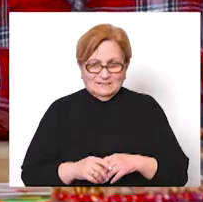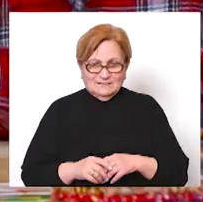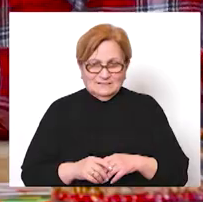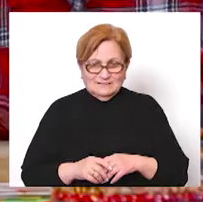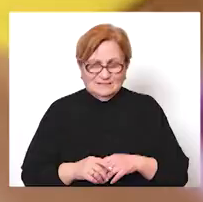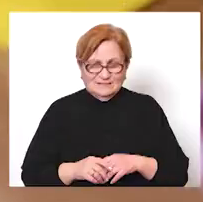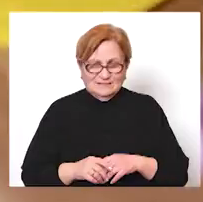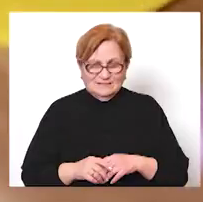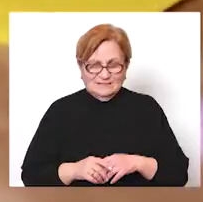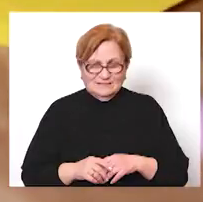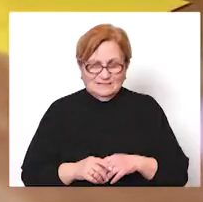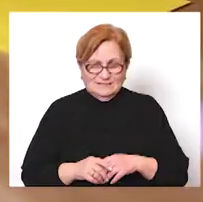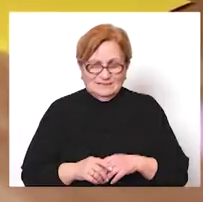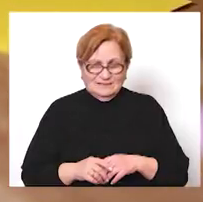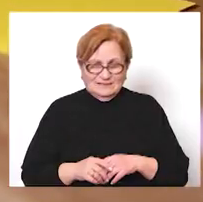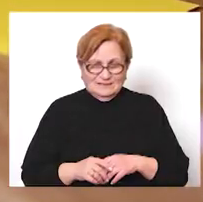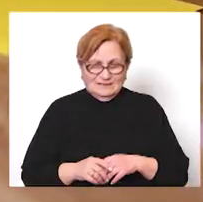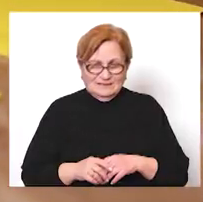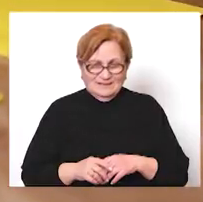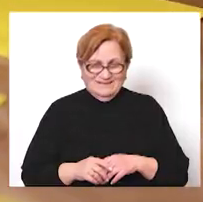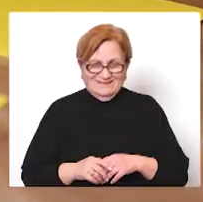დიამდეს. დიდი თელატოთა.